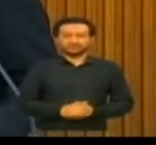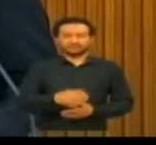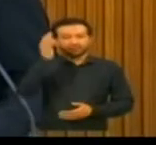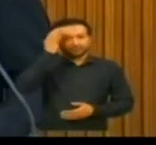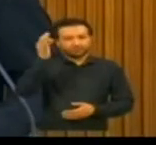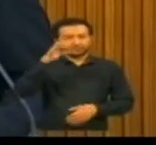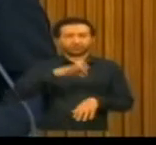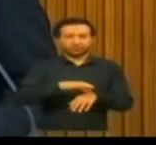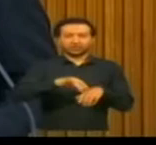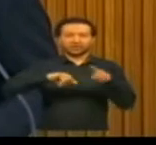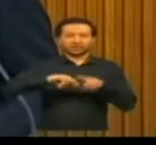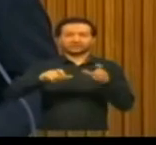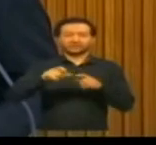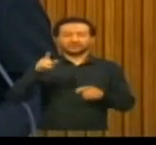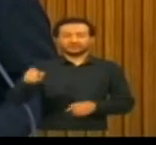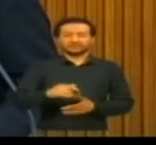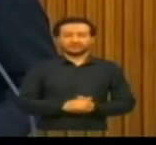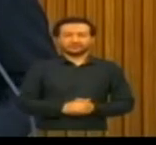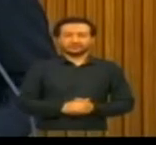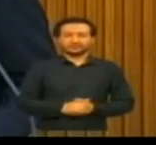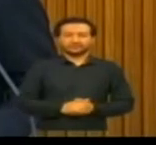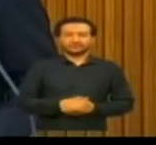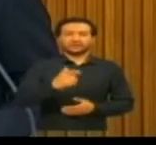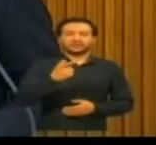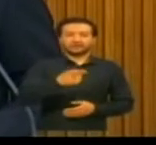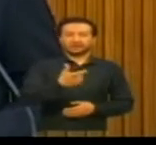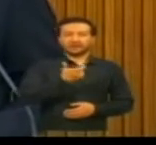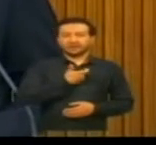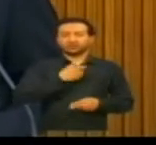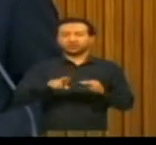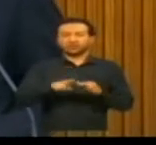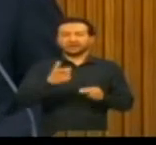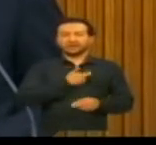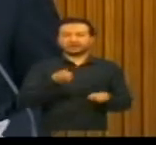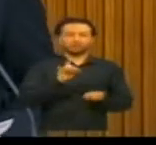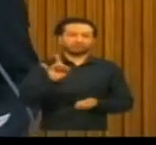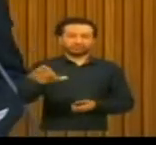Profesör Doktor Haluk Savaş kanun hükmünde kararnameyle ihraç ediliyor.